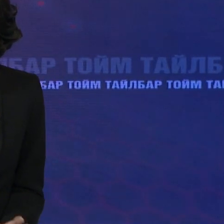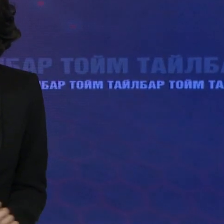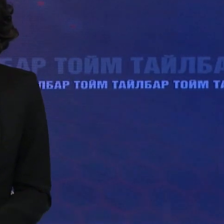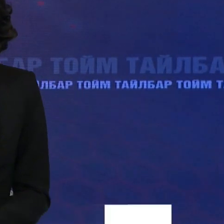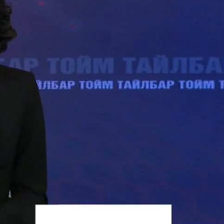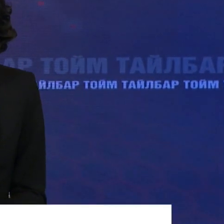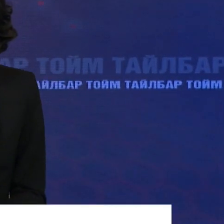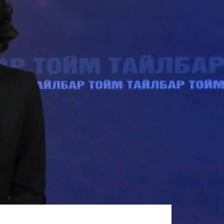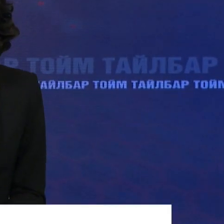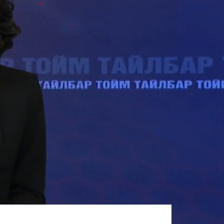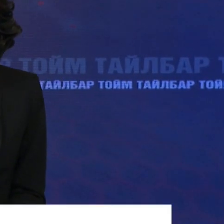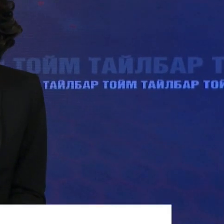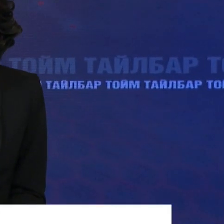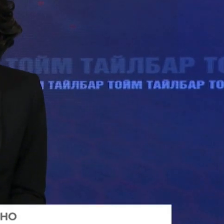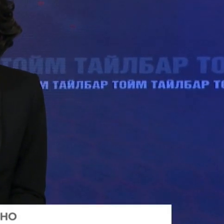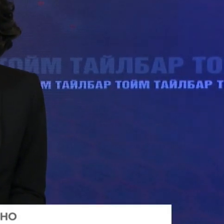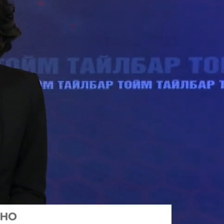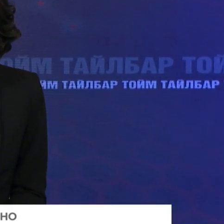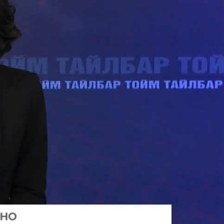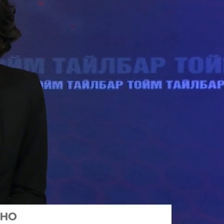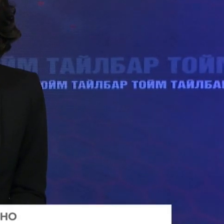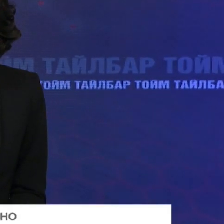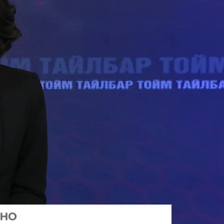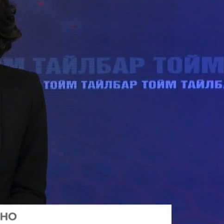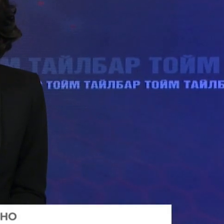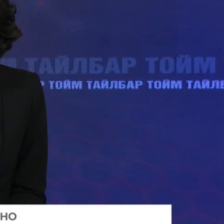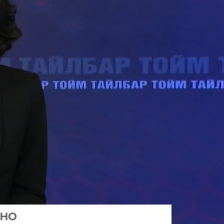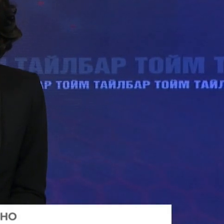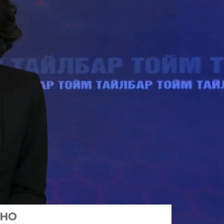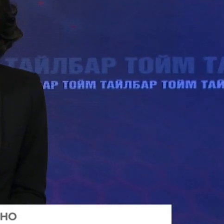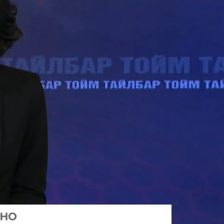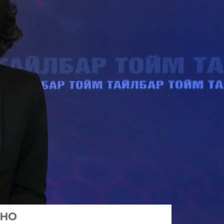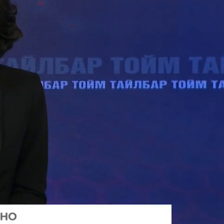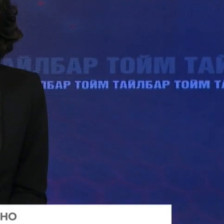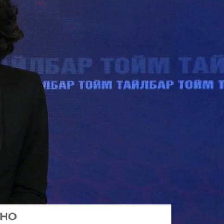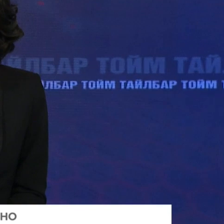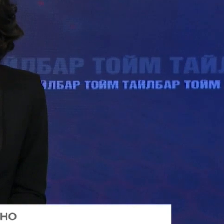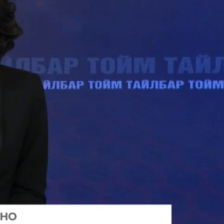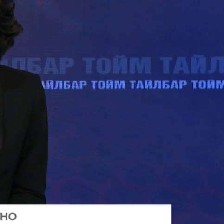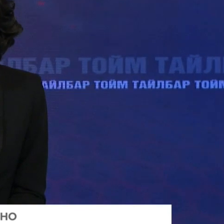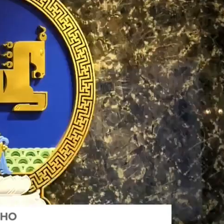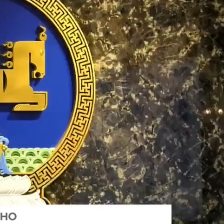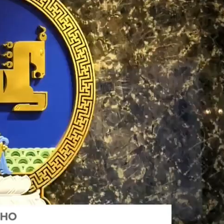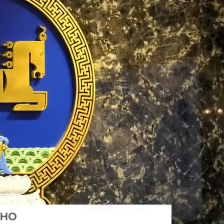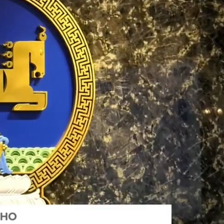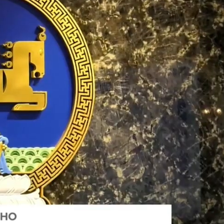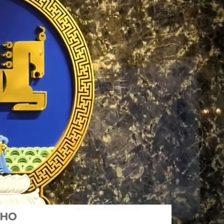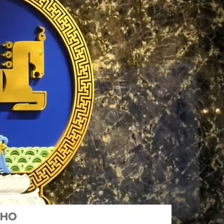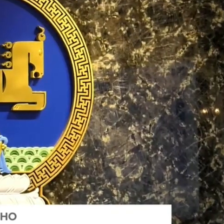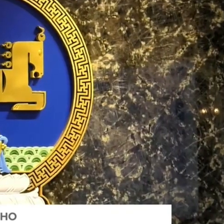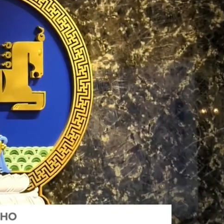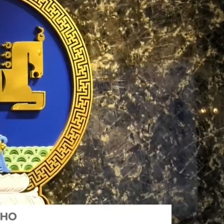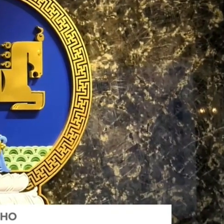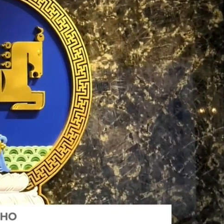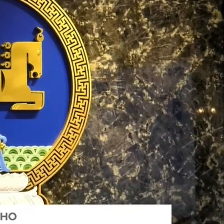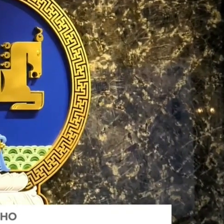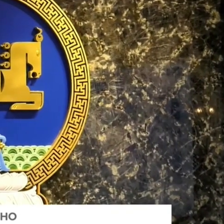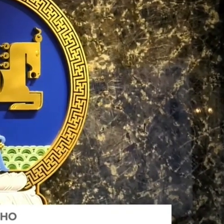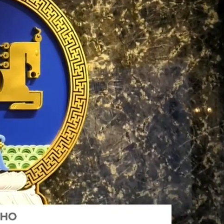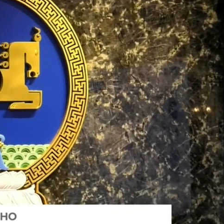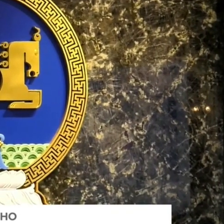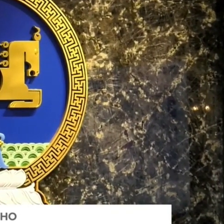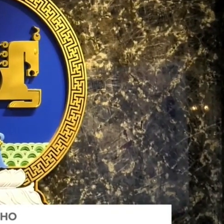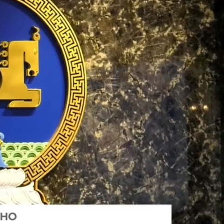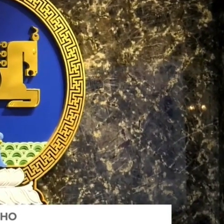шийдвэр гаргалаа. Тухайлбал сүүлийн 2 жил цар тахлын улмаас аялжуулчлалын орлого багассан. Иймээс аялжуулчлалын салбарыг дэмжих, жуулчдыг